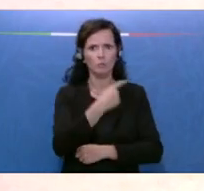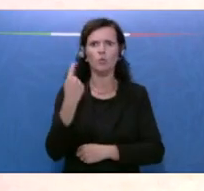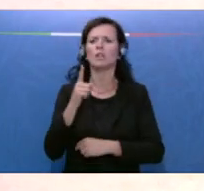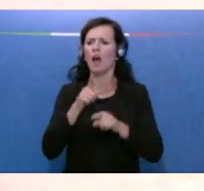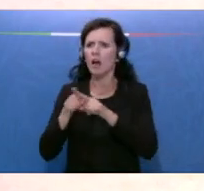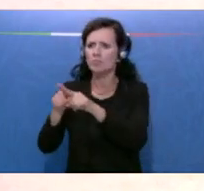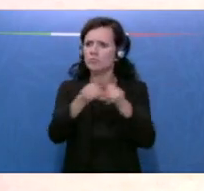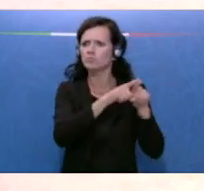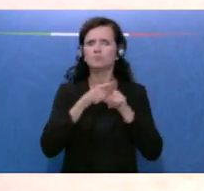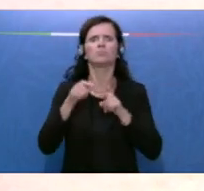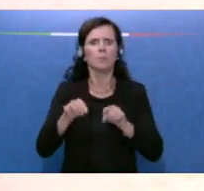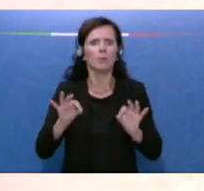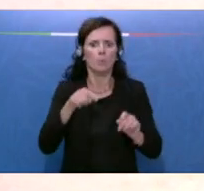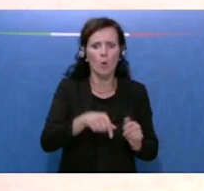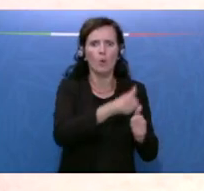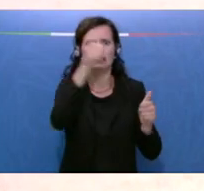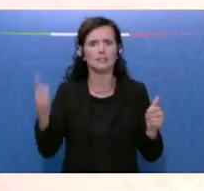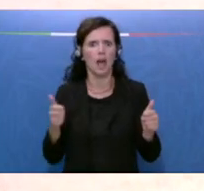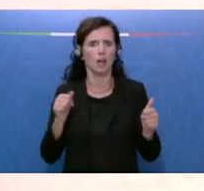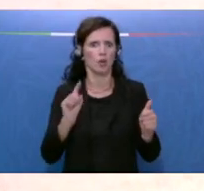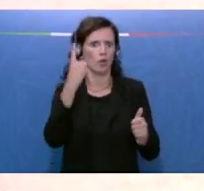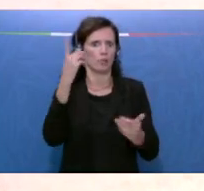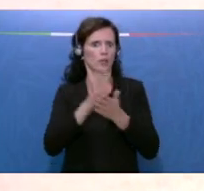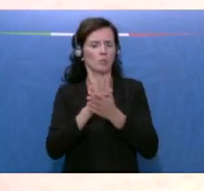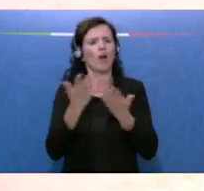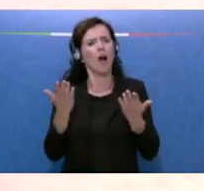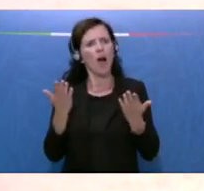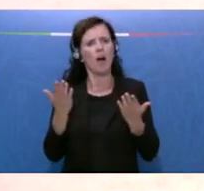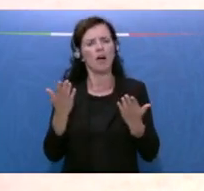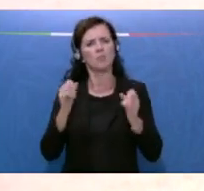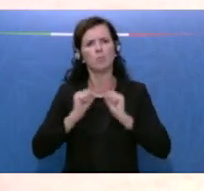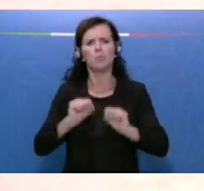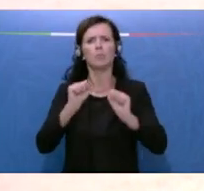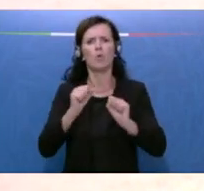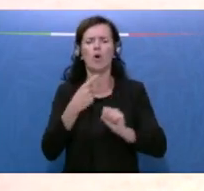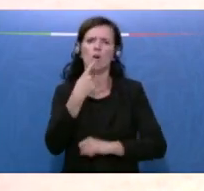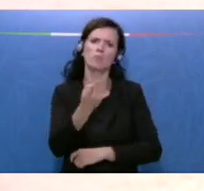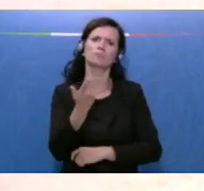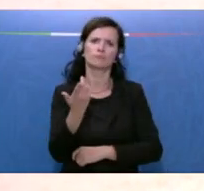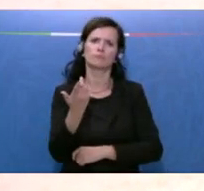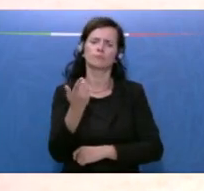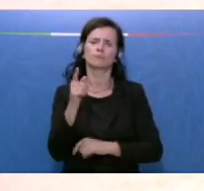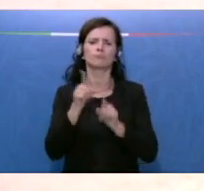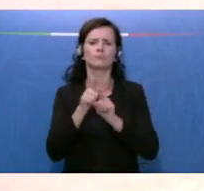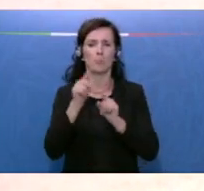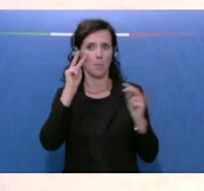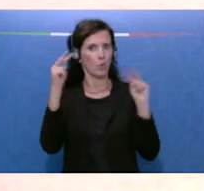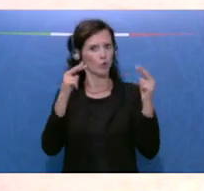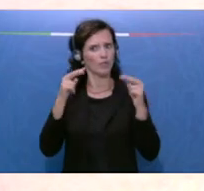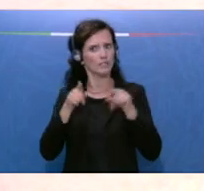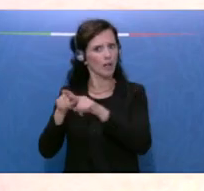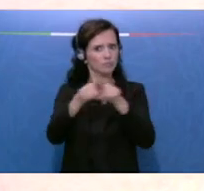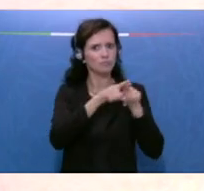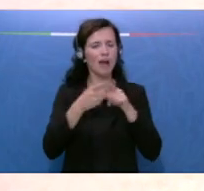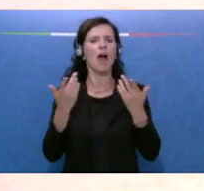quindi una avere una prospettiva un pochino più di lungo lungo periodo nel giudicare